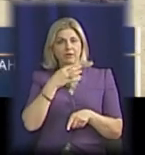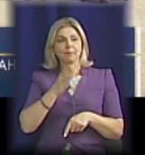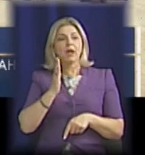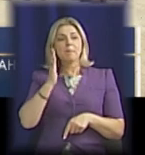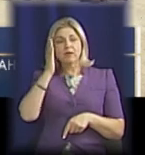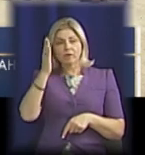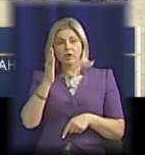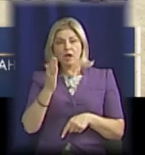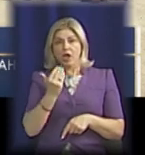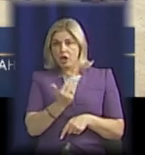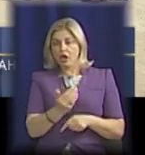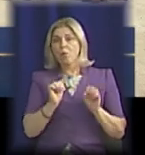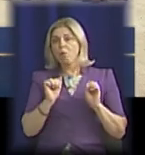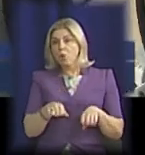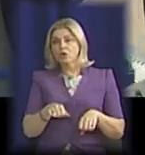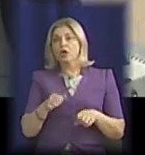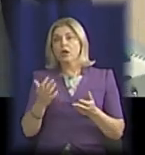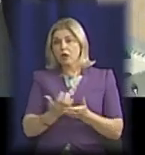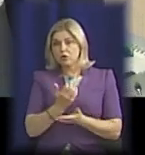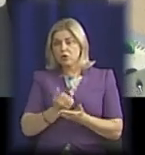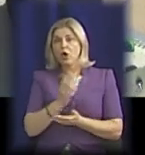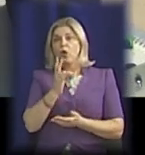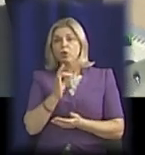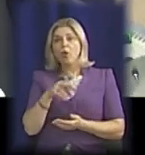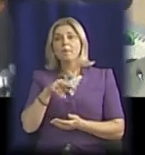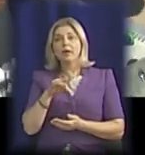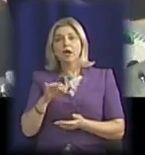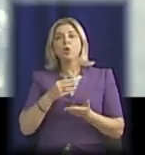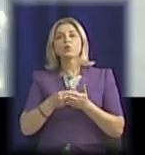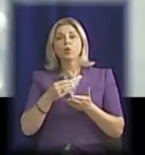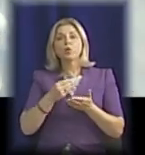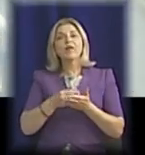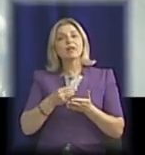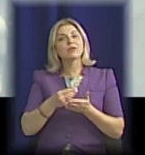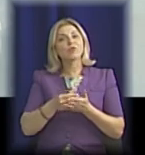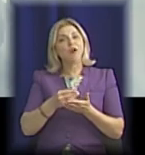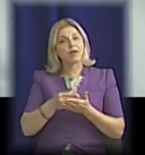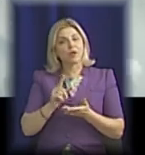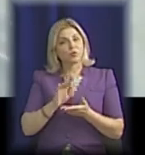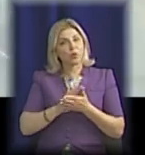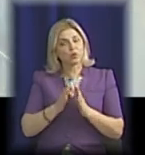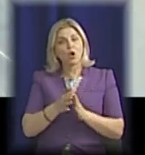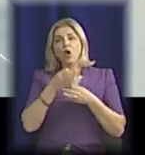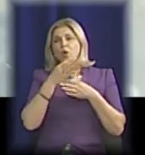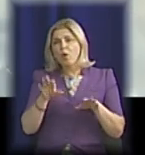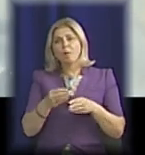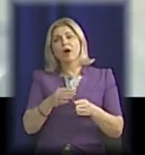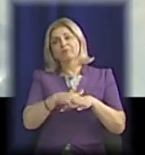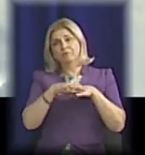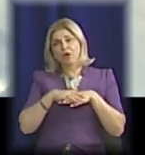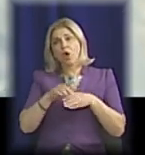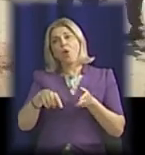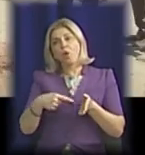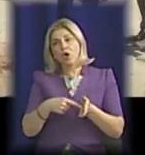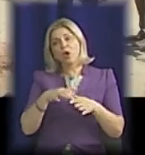перспективи їх можна досягнути, але за умови фінансування з будь-яких джерел, або з міського бюджету,